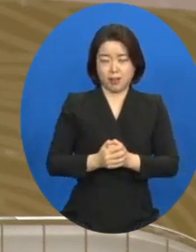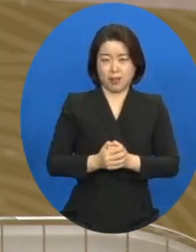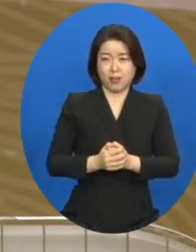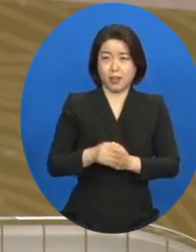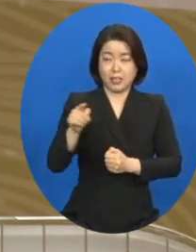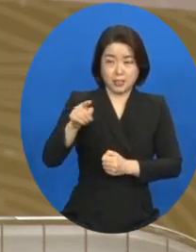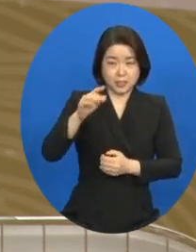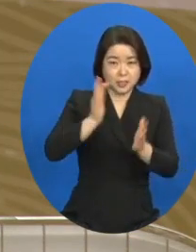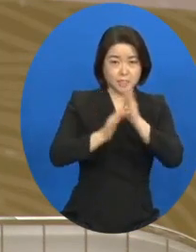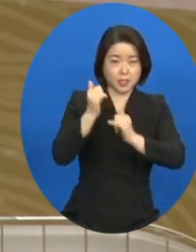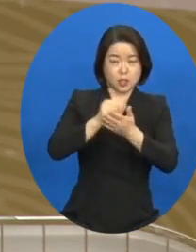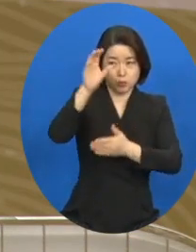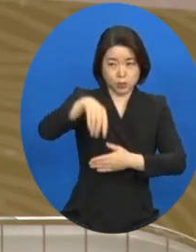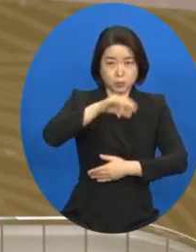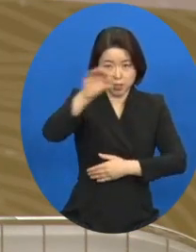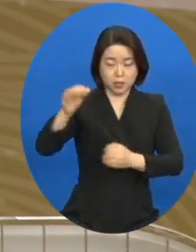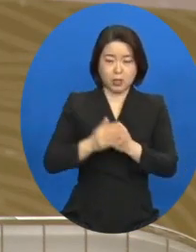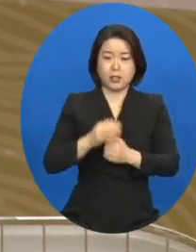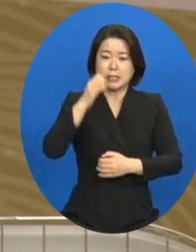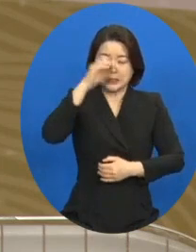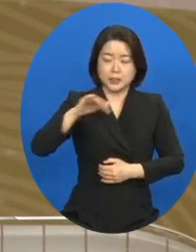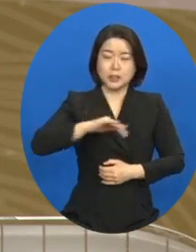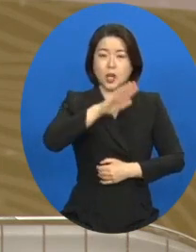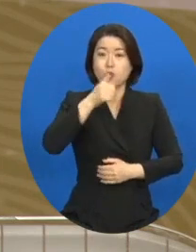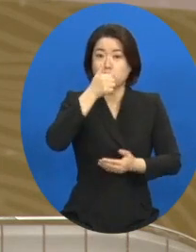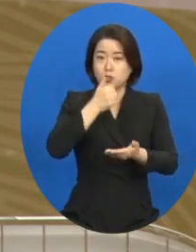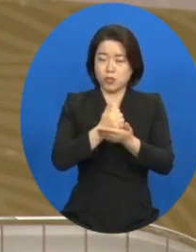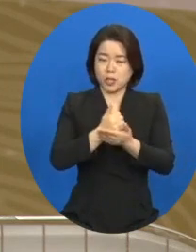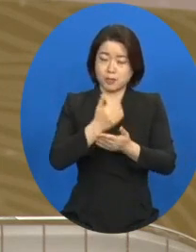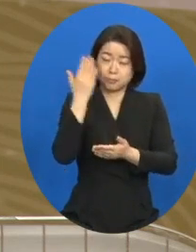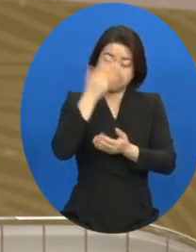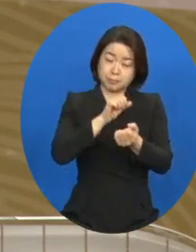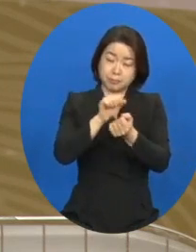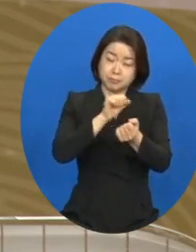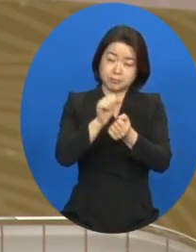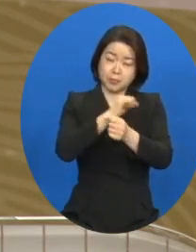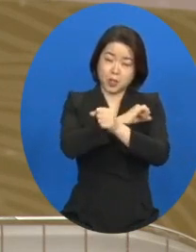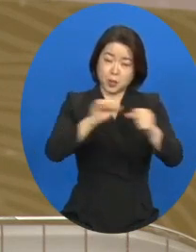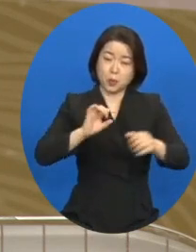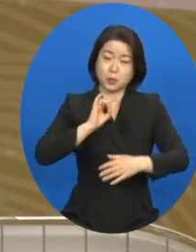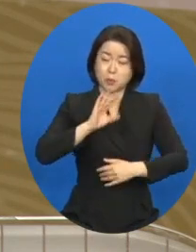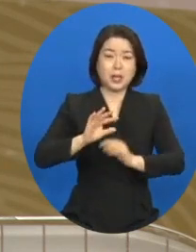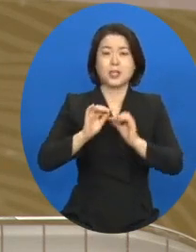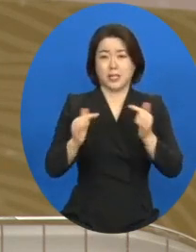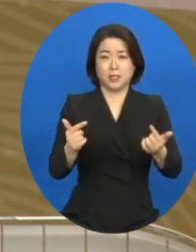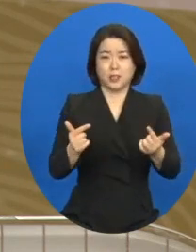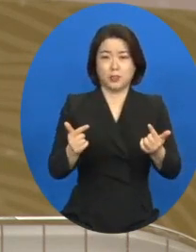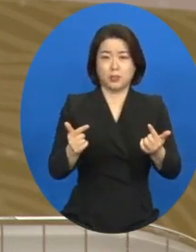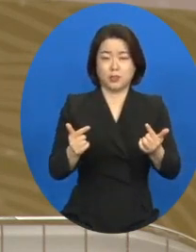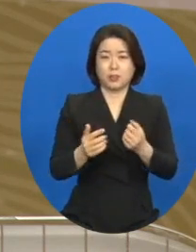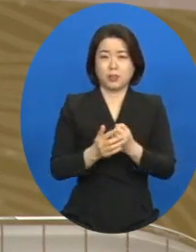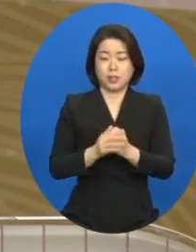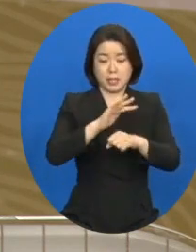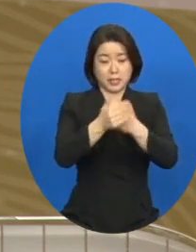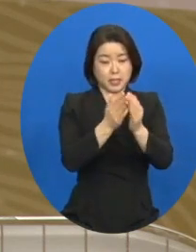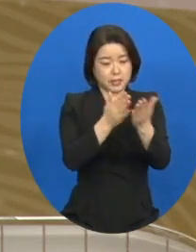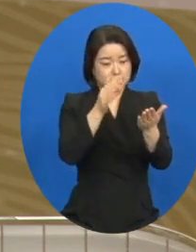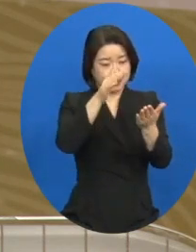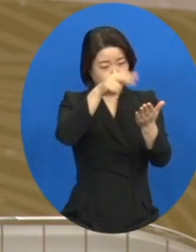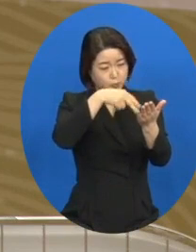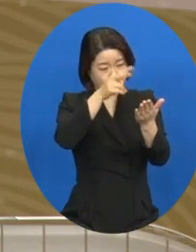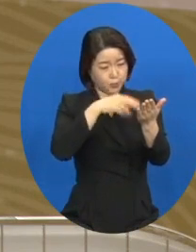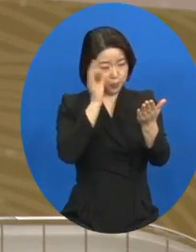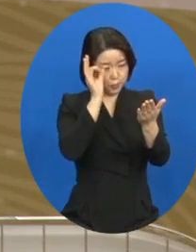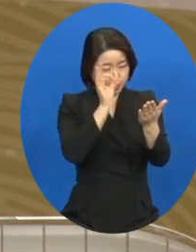예수님의 십자가는 그저 우리의 죄를 씻으시는 용서의 십자가만 아닙니다. 성경을 자세히